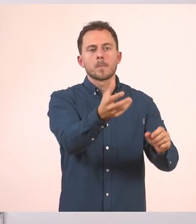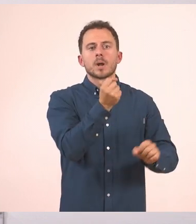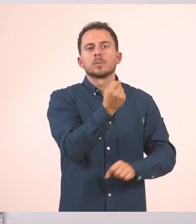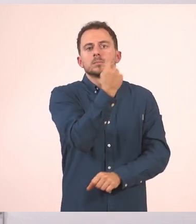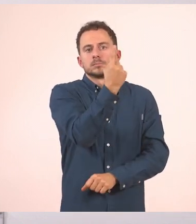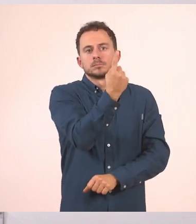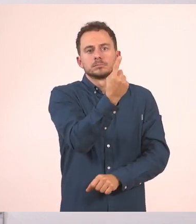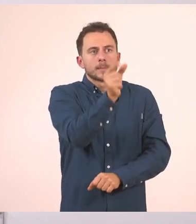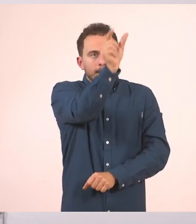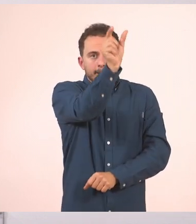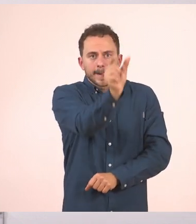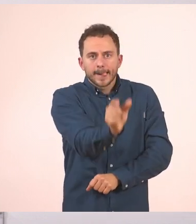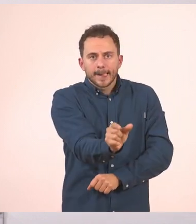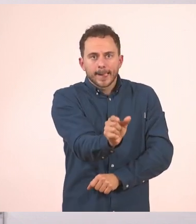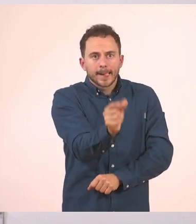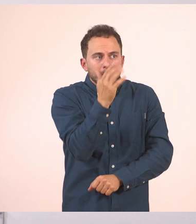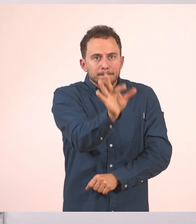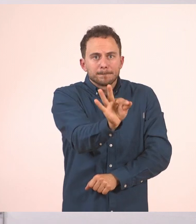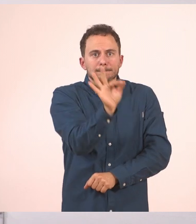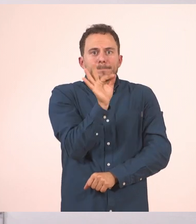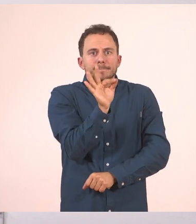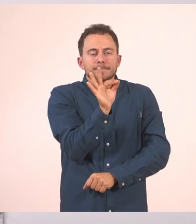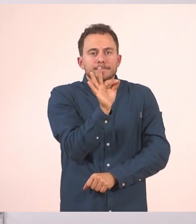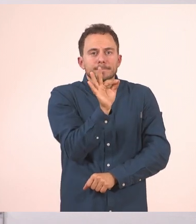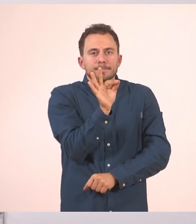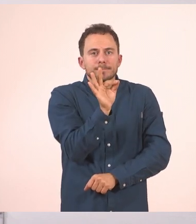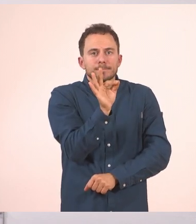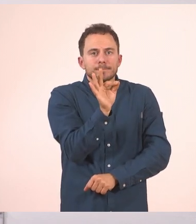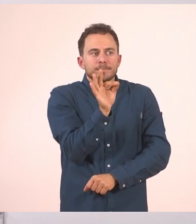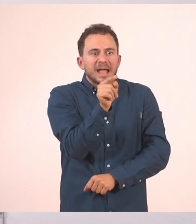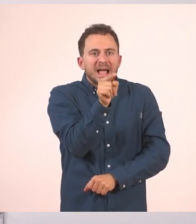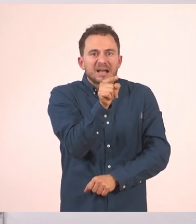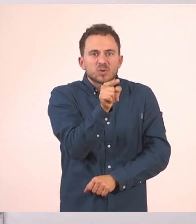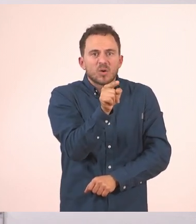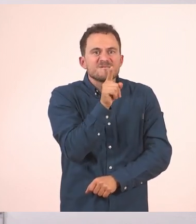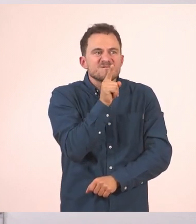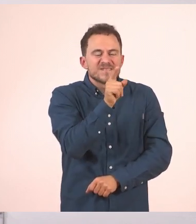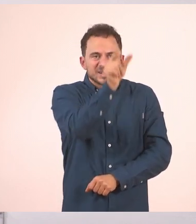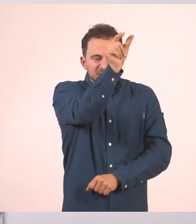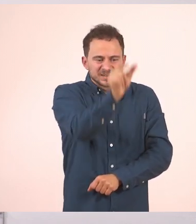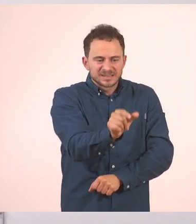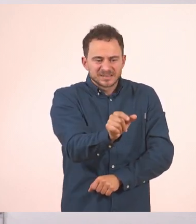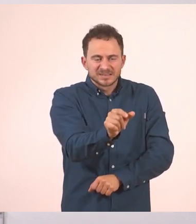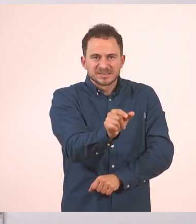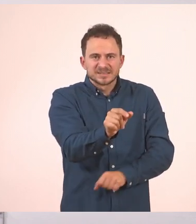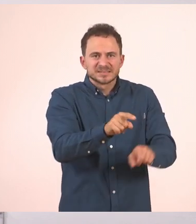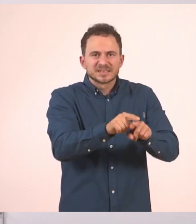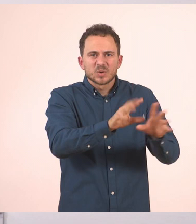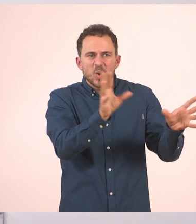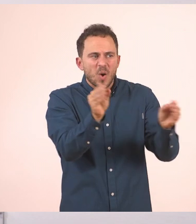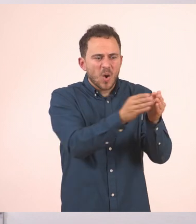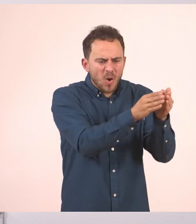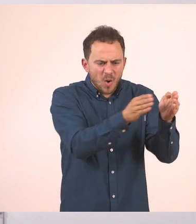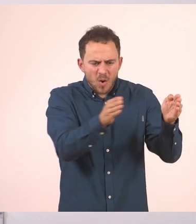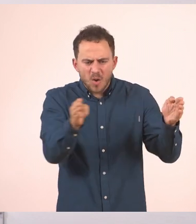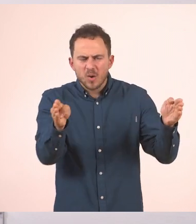Για πείτε μου τώρα, τι μέρος του κομματιού είναι αυτό που